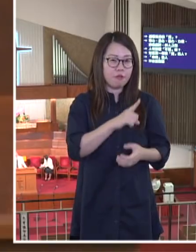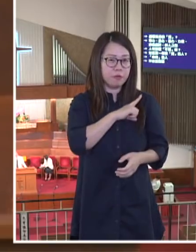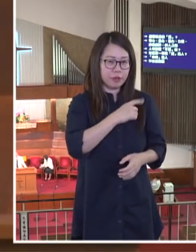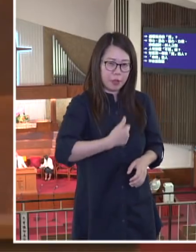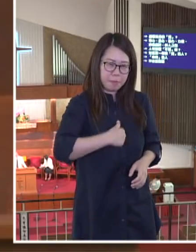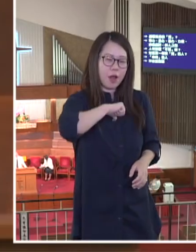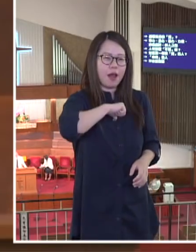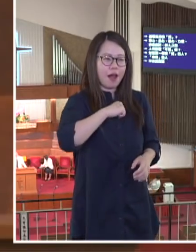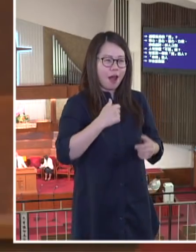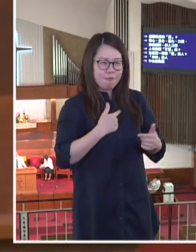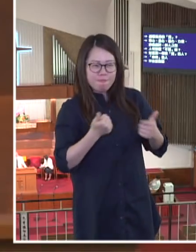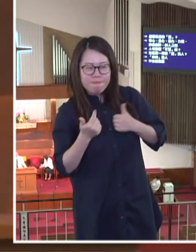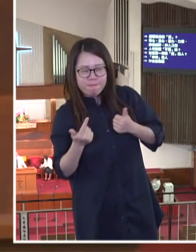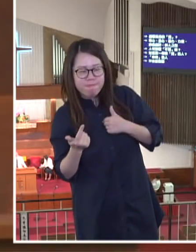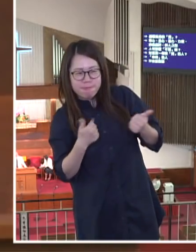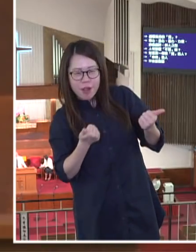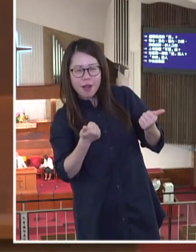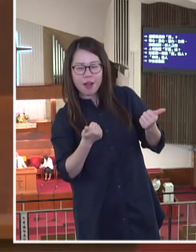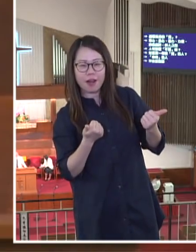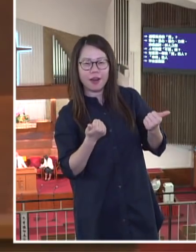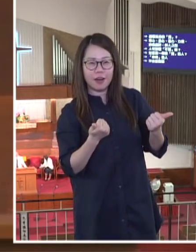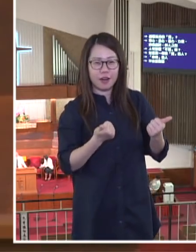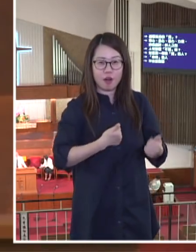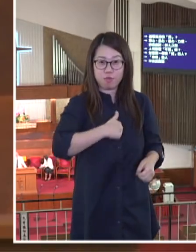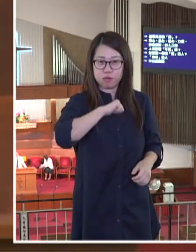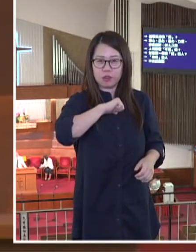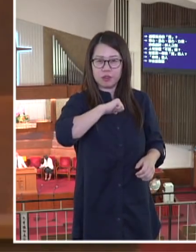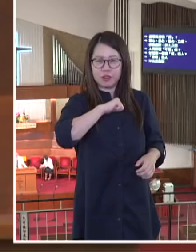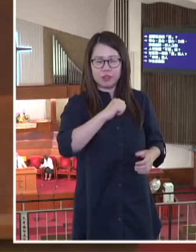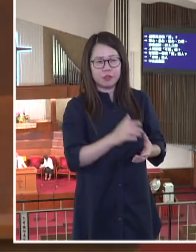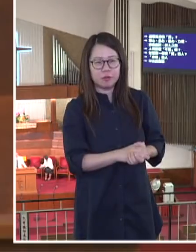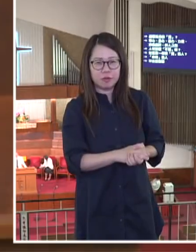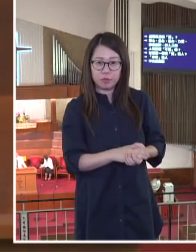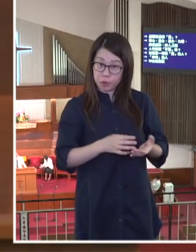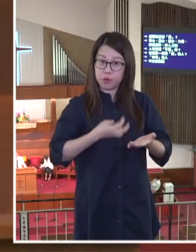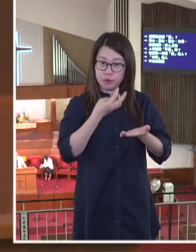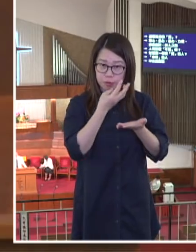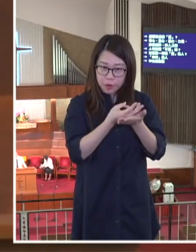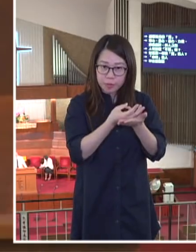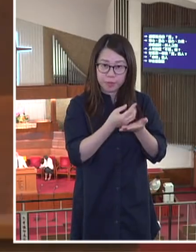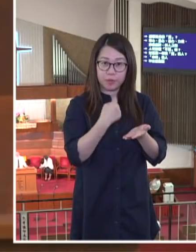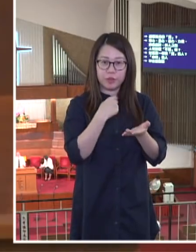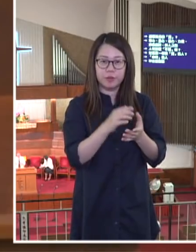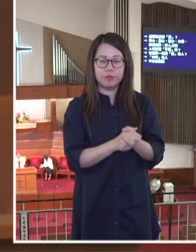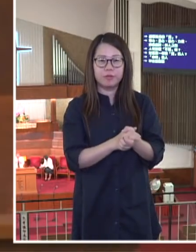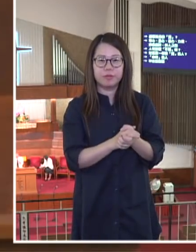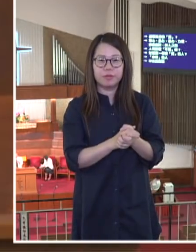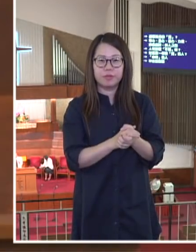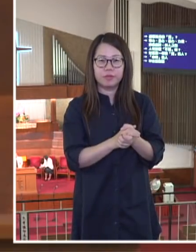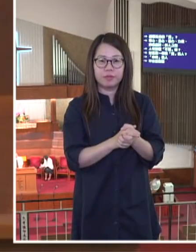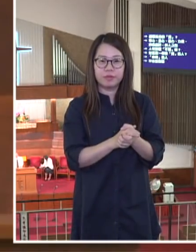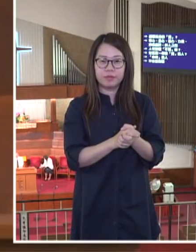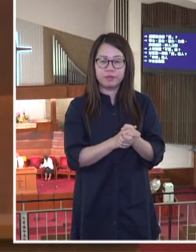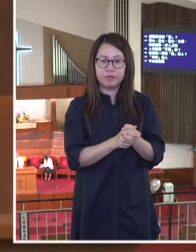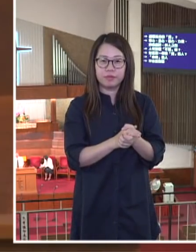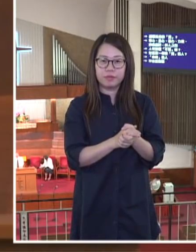这些的满其实未必一定是一个好，甚至可能要很小心留意这些的自满，